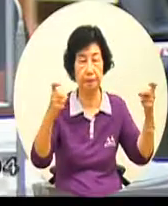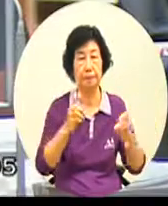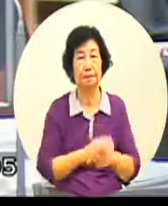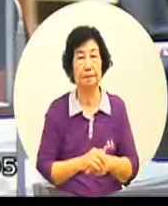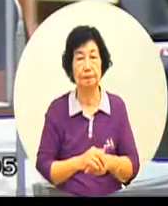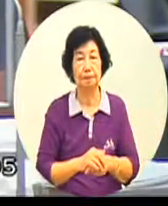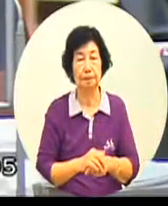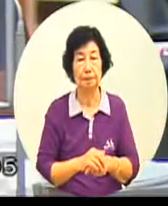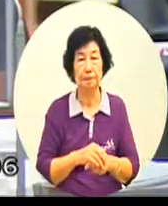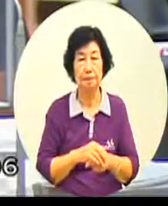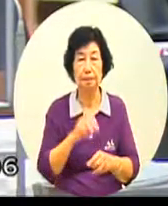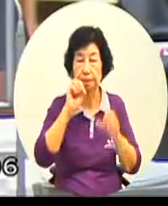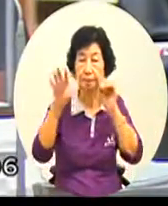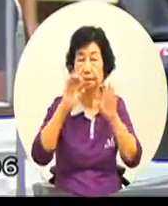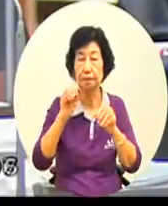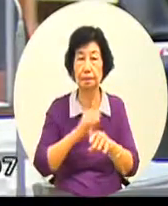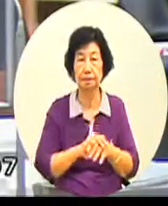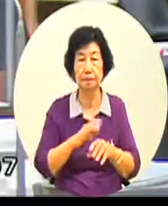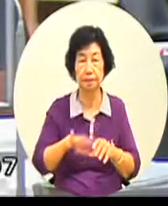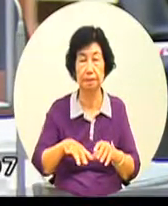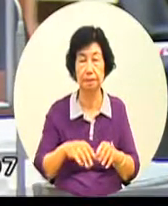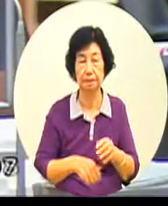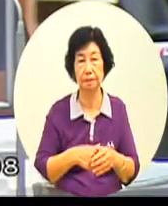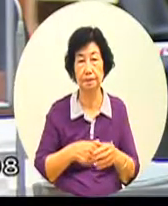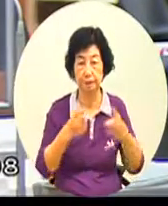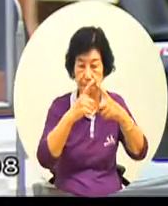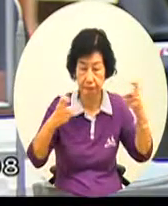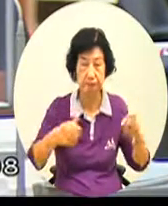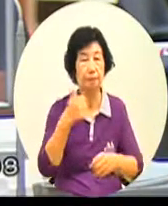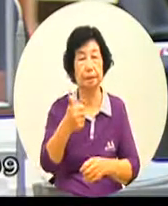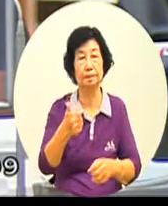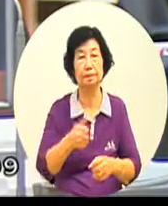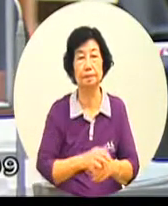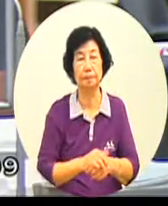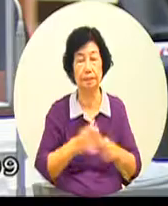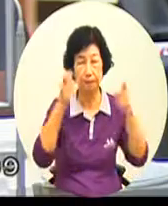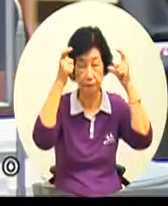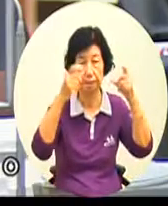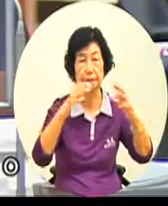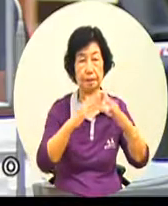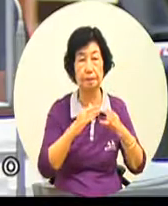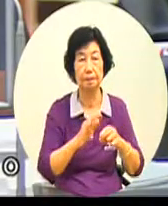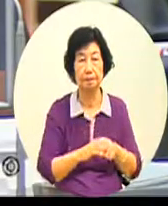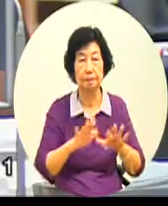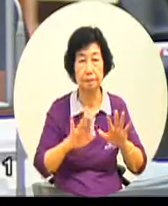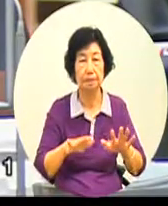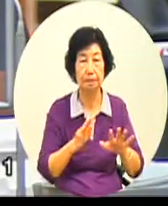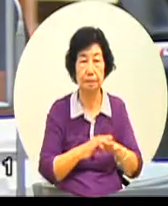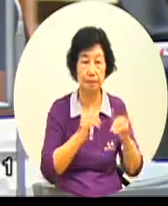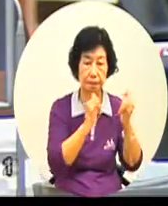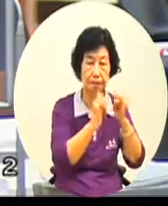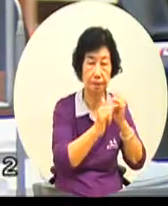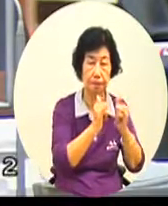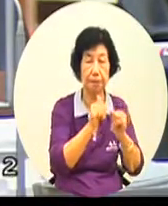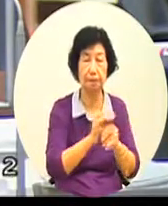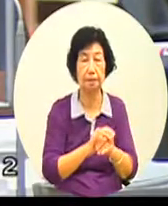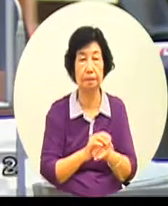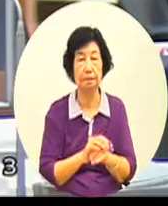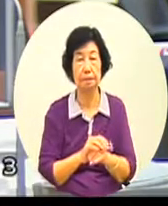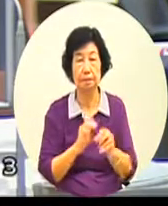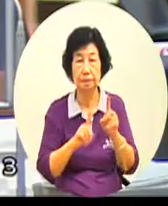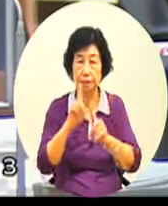常一个长寿的一个城市嘛，哈，高雄市的总人口，哈，本席呢跟它做一番的比较，哈，跟